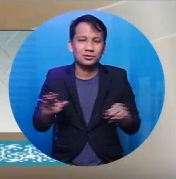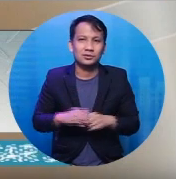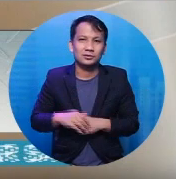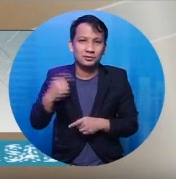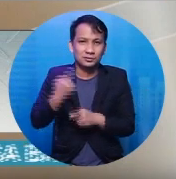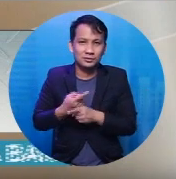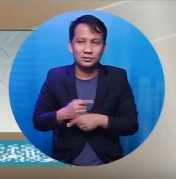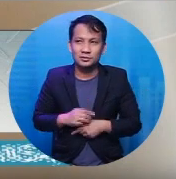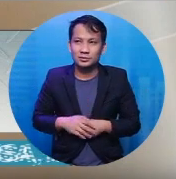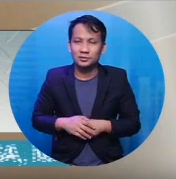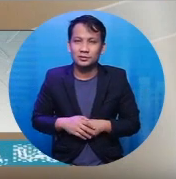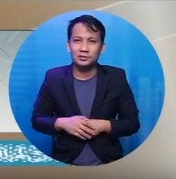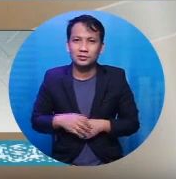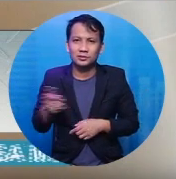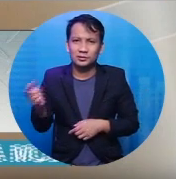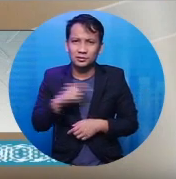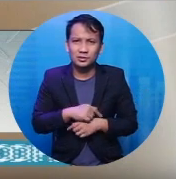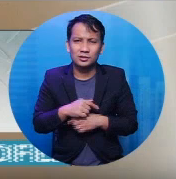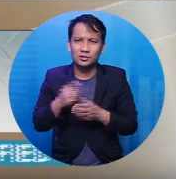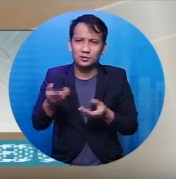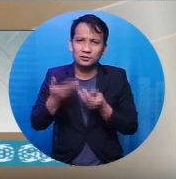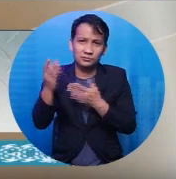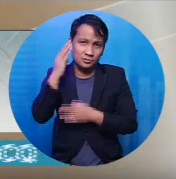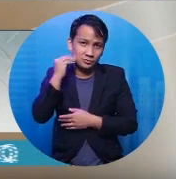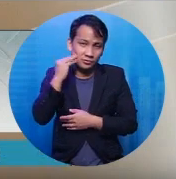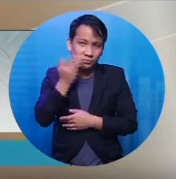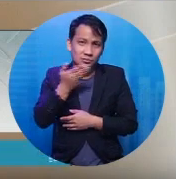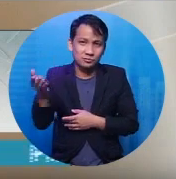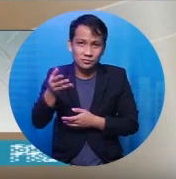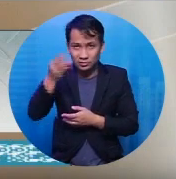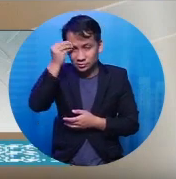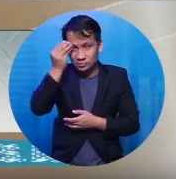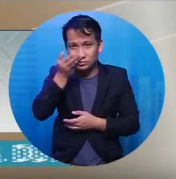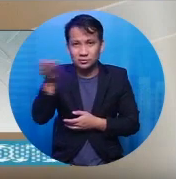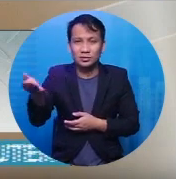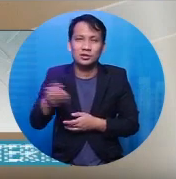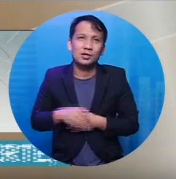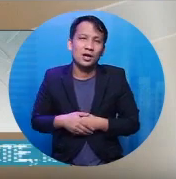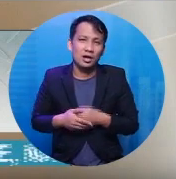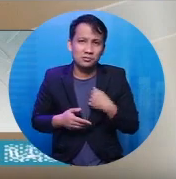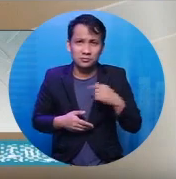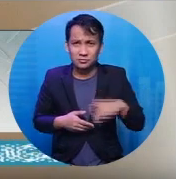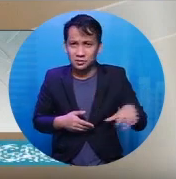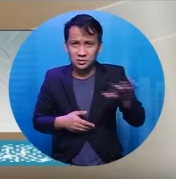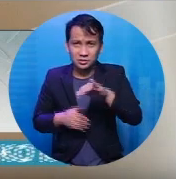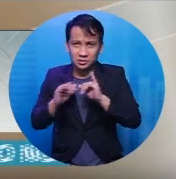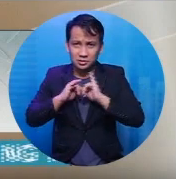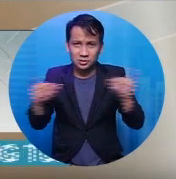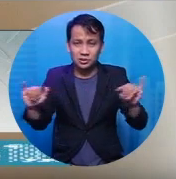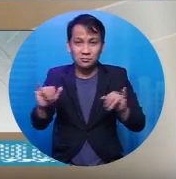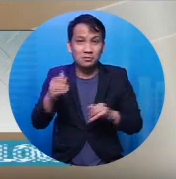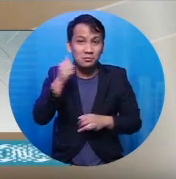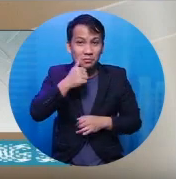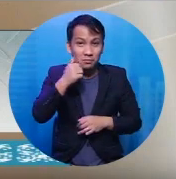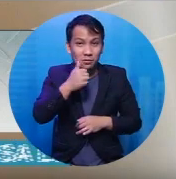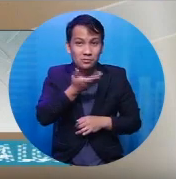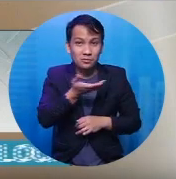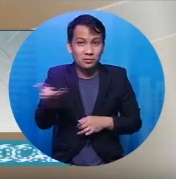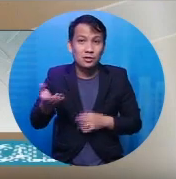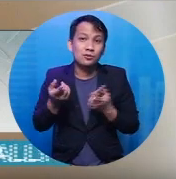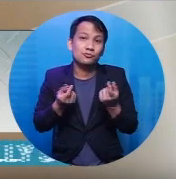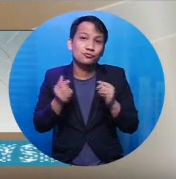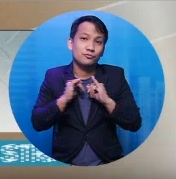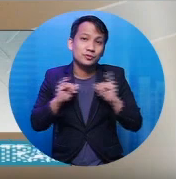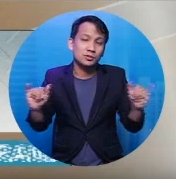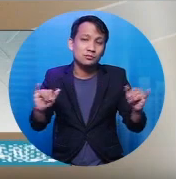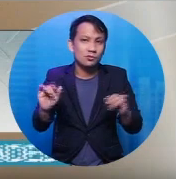ma'am? Para okay, this will serve as an experience, as a lesson to you at sa iba pang mga babae na gagawa ng